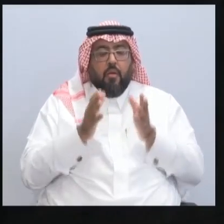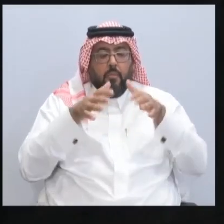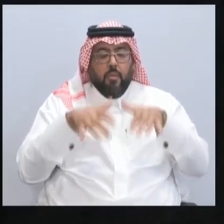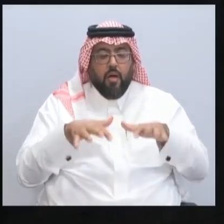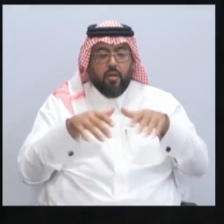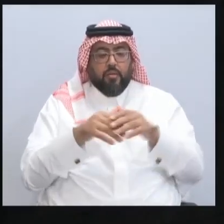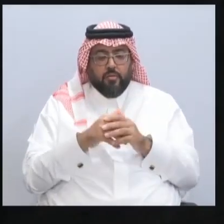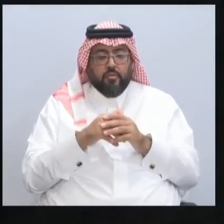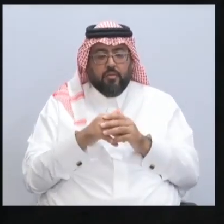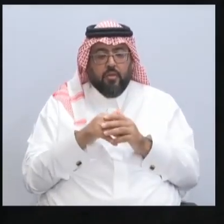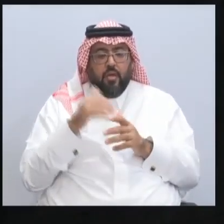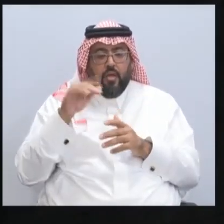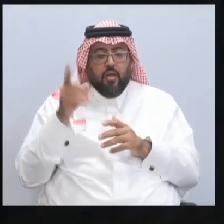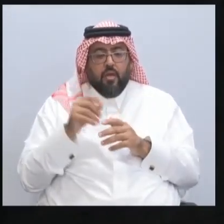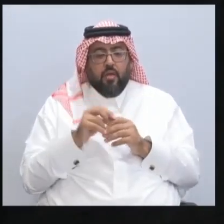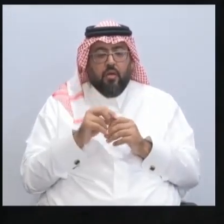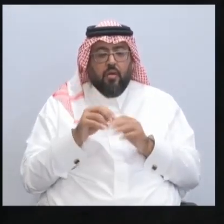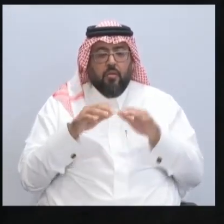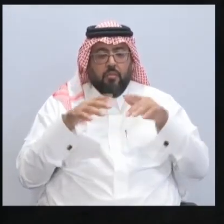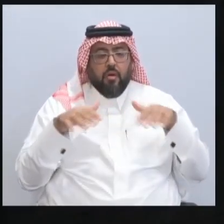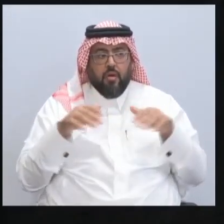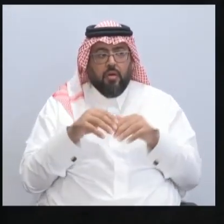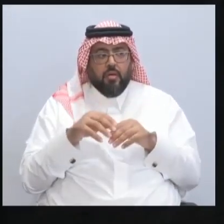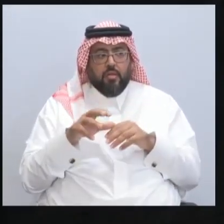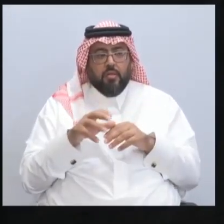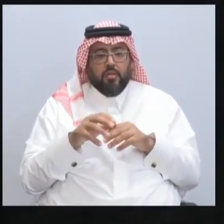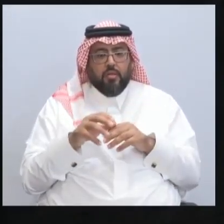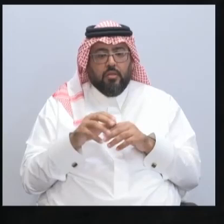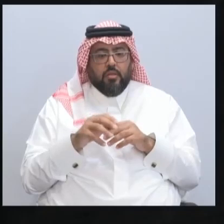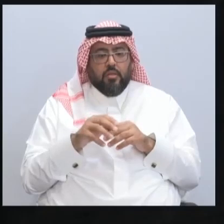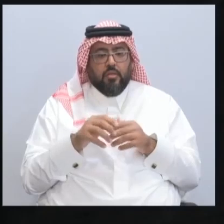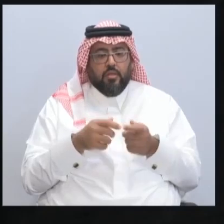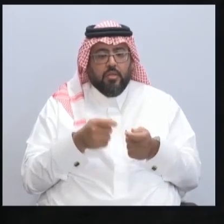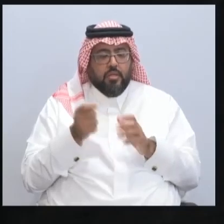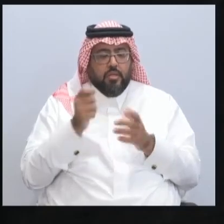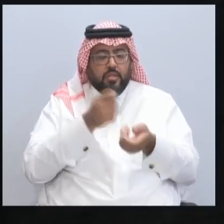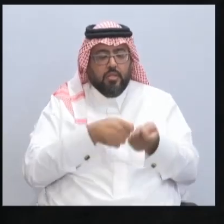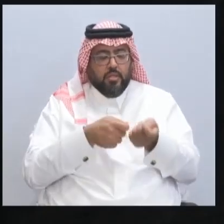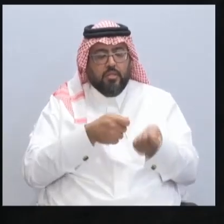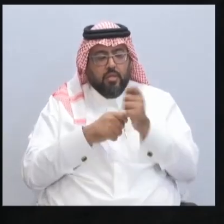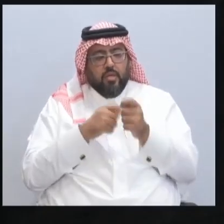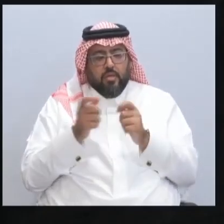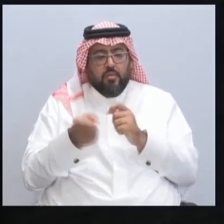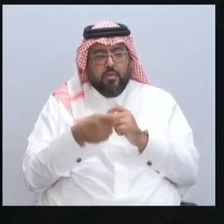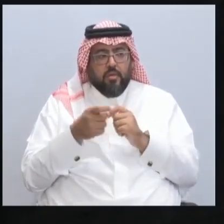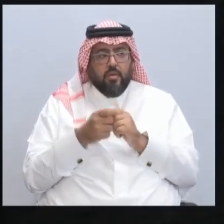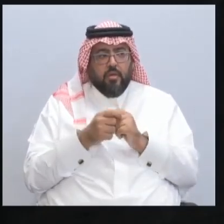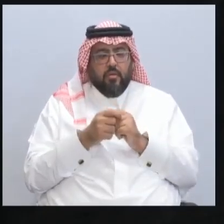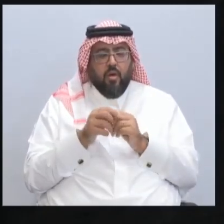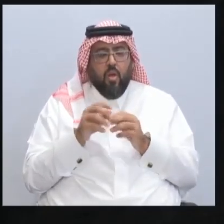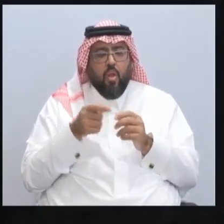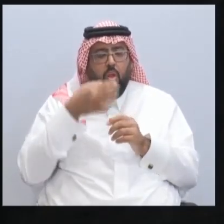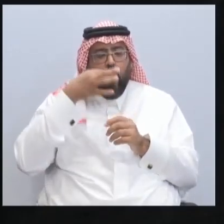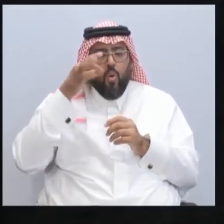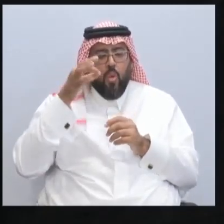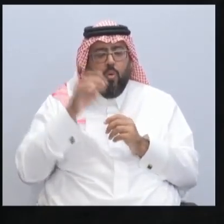على خيرات هذا البحر مثل صيد الاسماك واستخراج اللولا اما